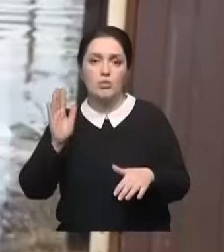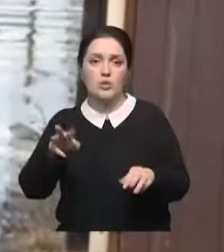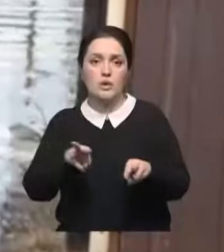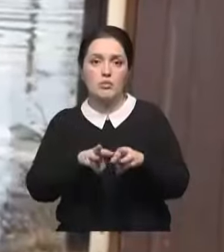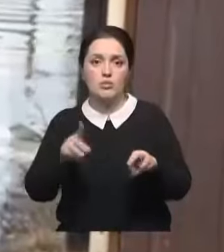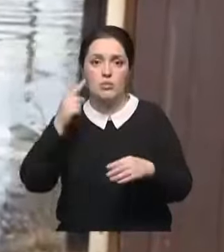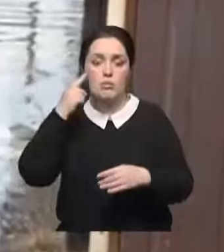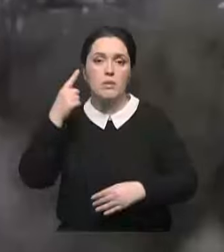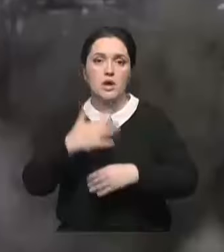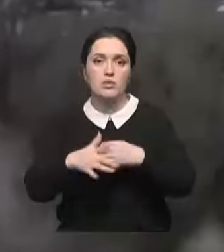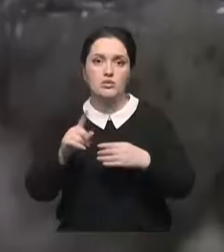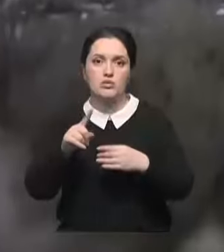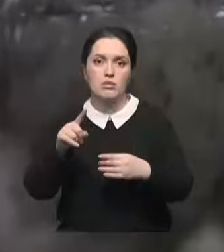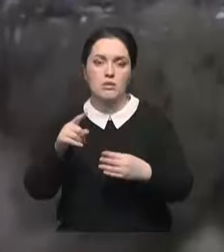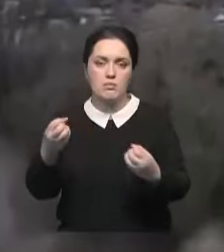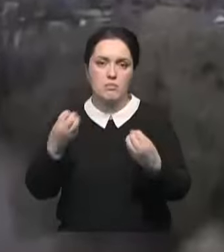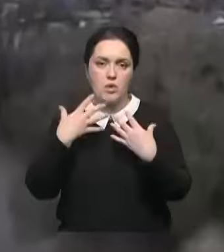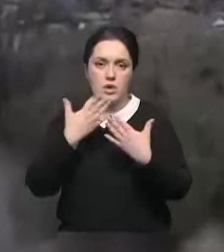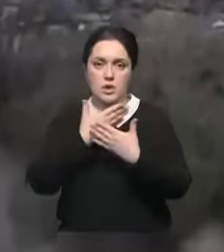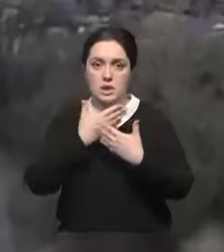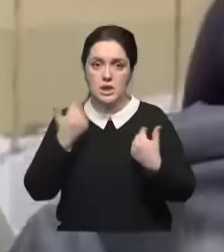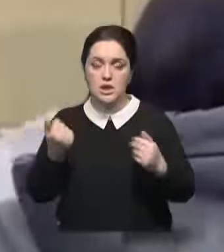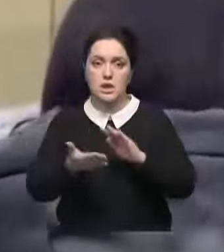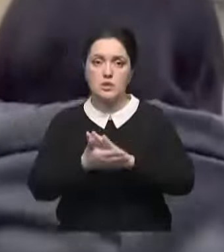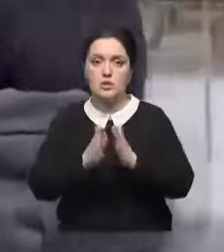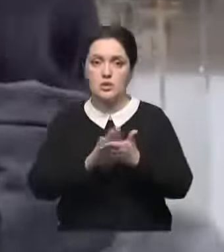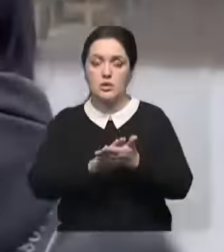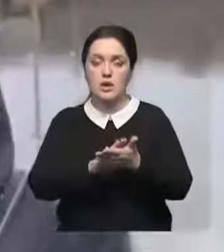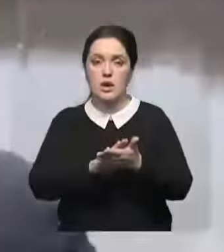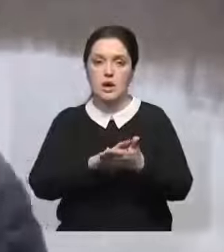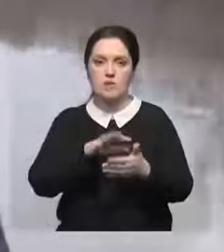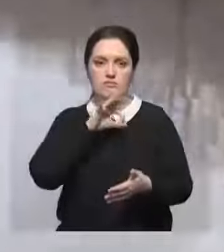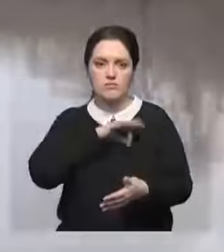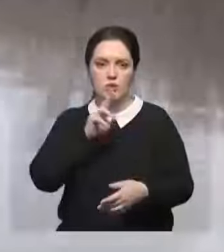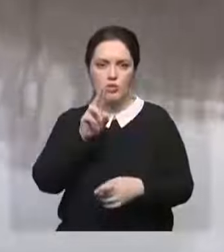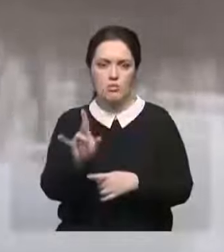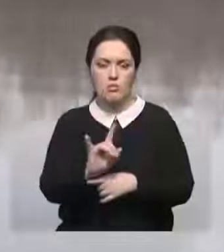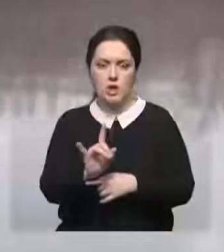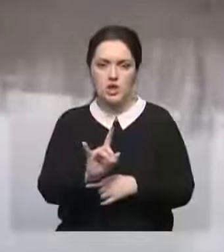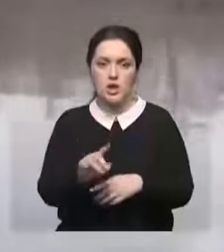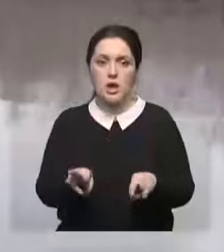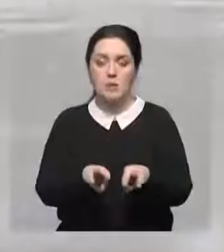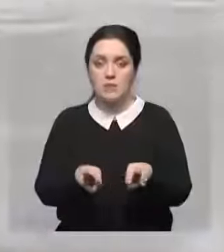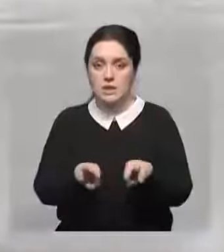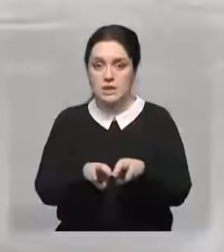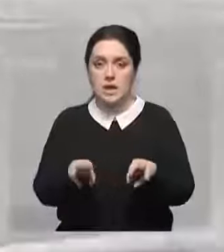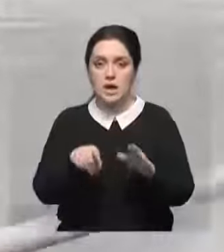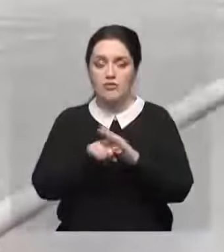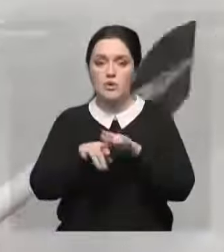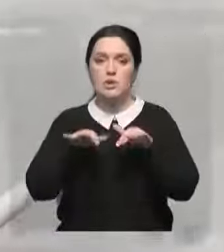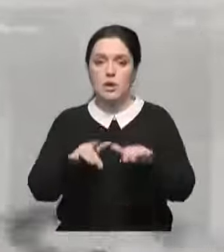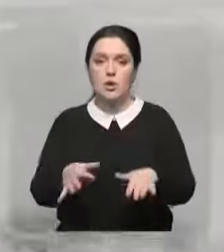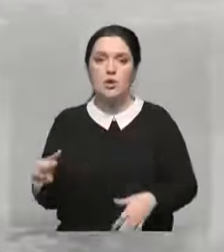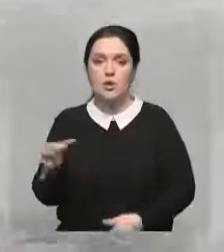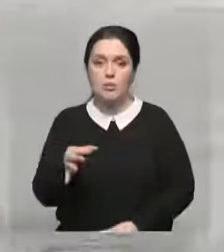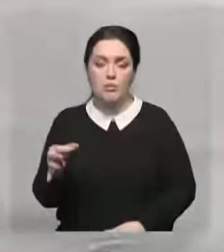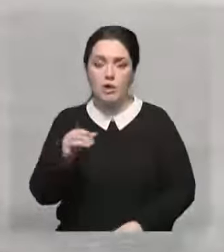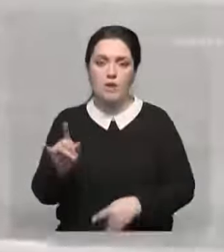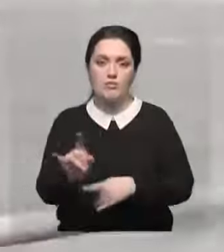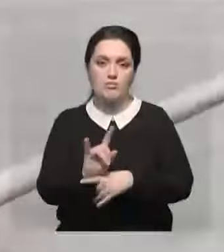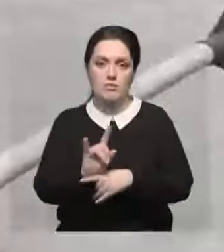они понимали, что не брошены. Ситуацией не преминули воспользоваться мошенники. Министерство внутренних дел области сообщает, что